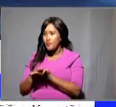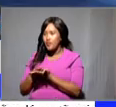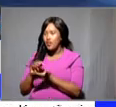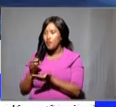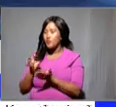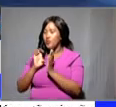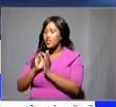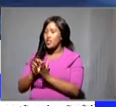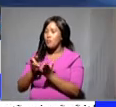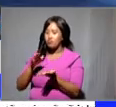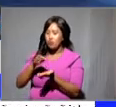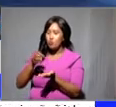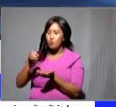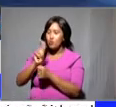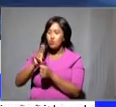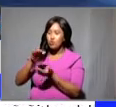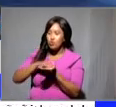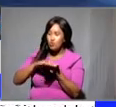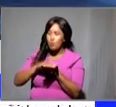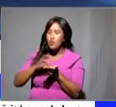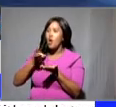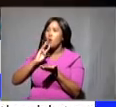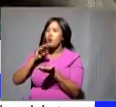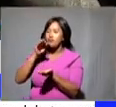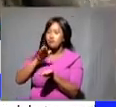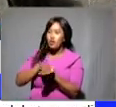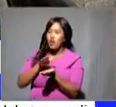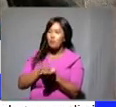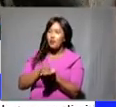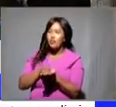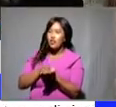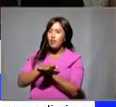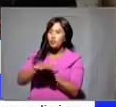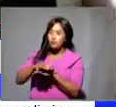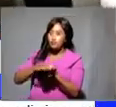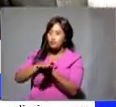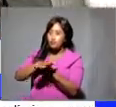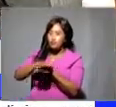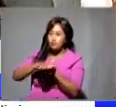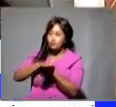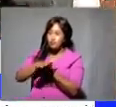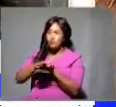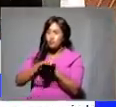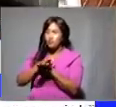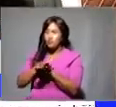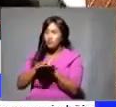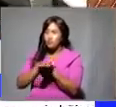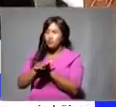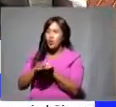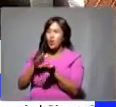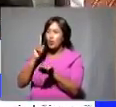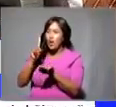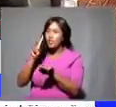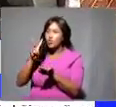tuge man o ni thamuni we haka thamuni ndukire na ndu aikihugia moko we haka thamuni ri ikoguo ona tuga atara 1